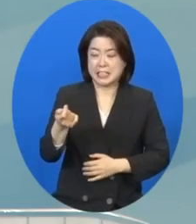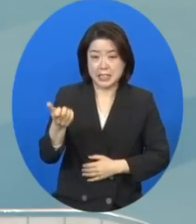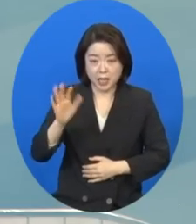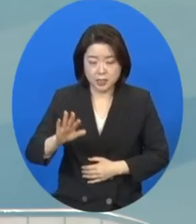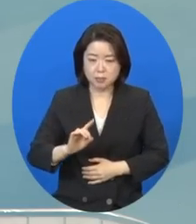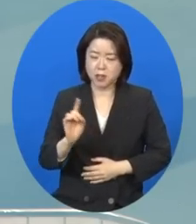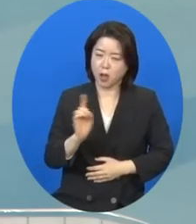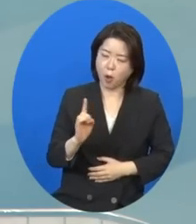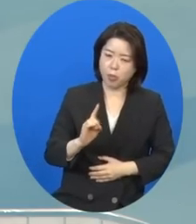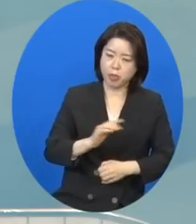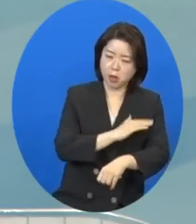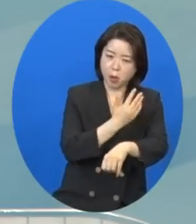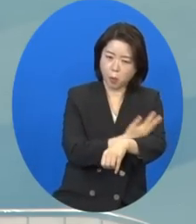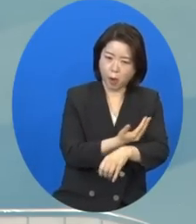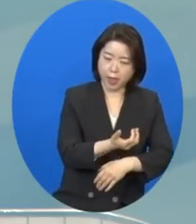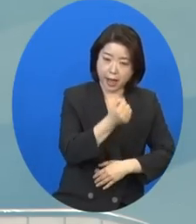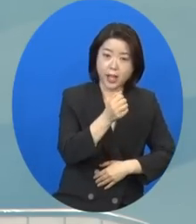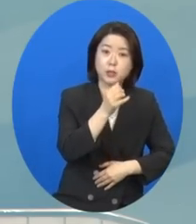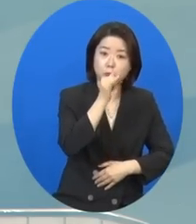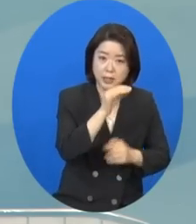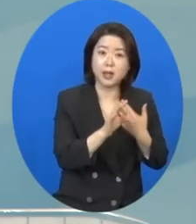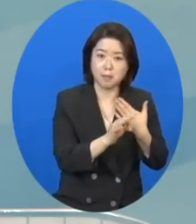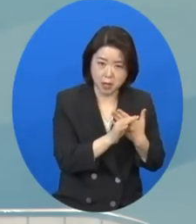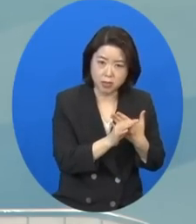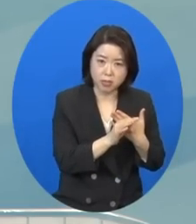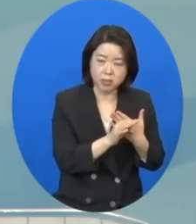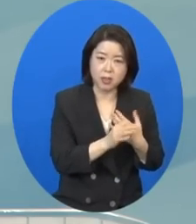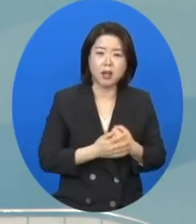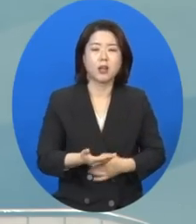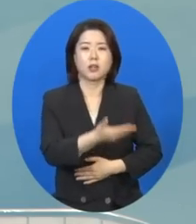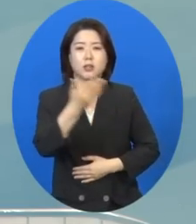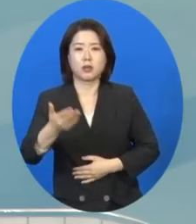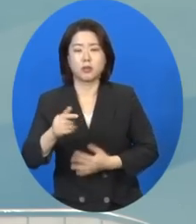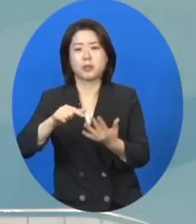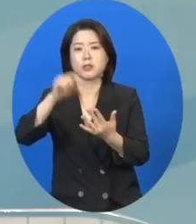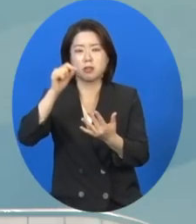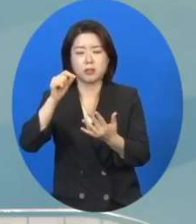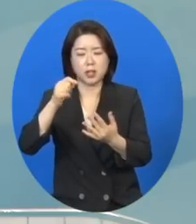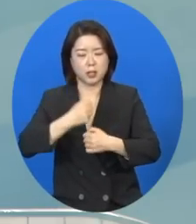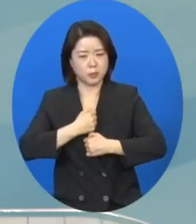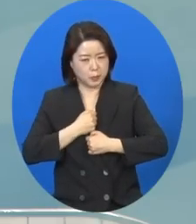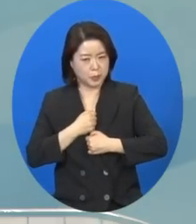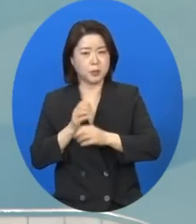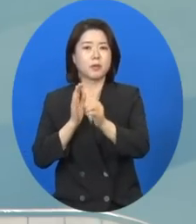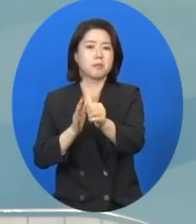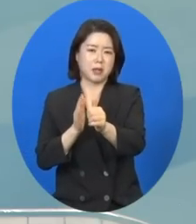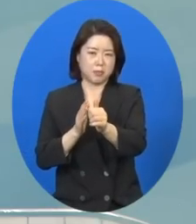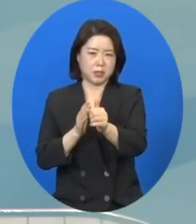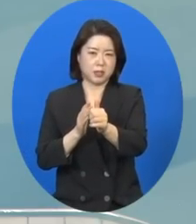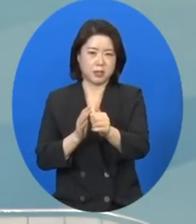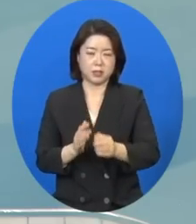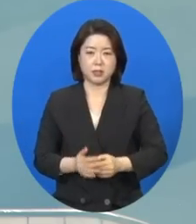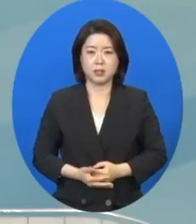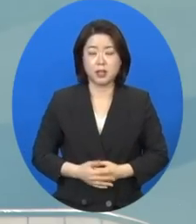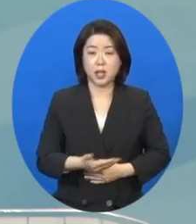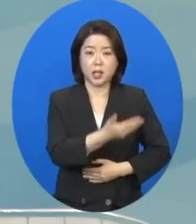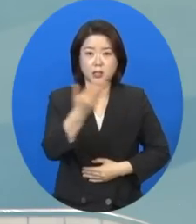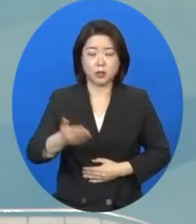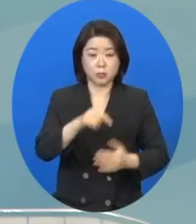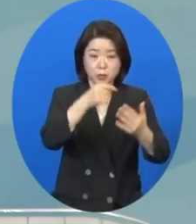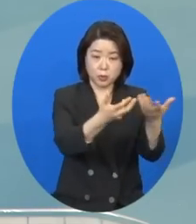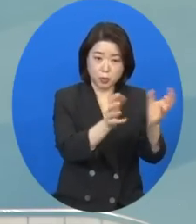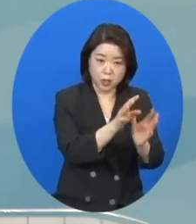어떠한 권한을 가지고 있는 분이 계시다면 여러분들 선택의 신중을 기하여야 합니다 여러분이